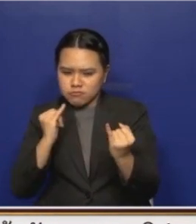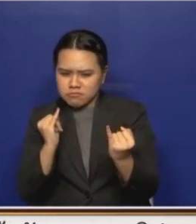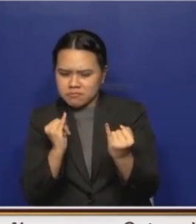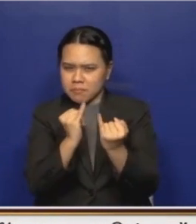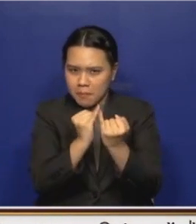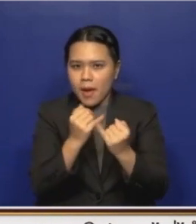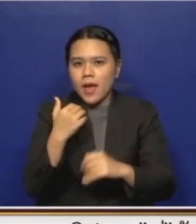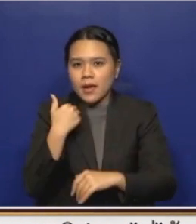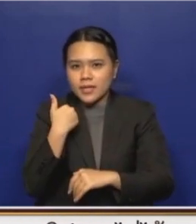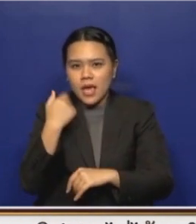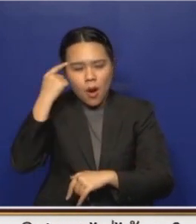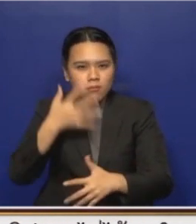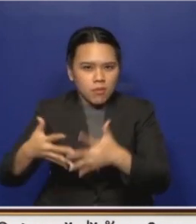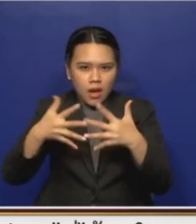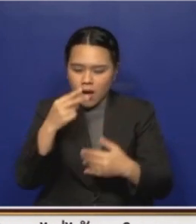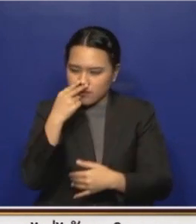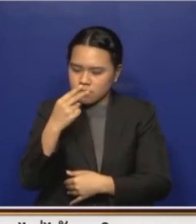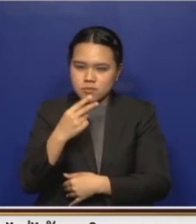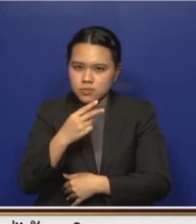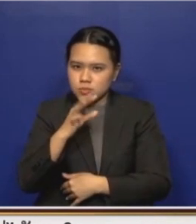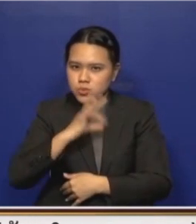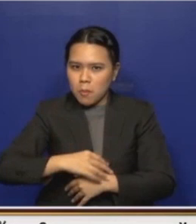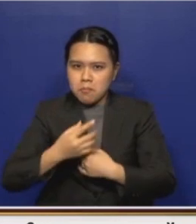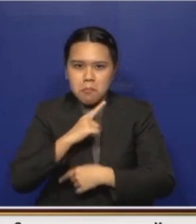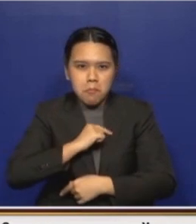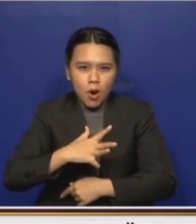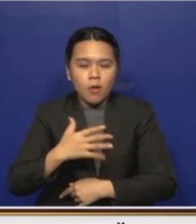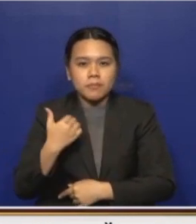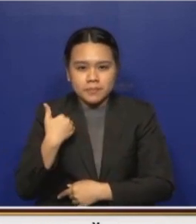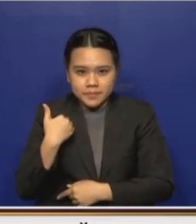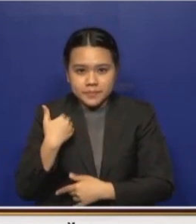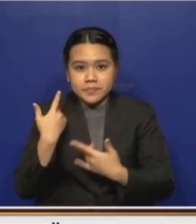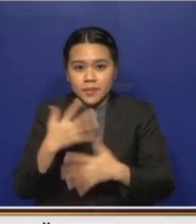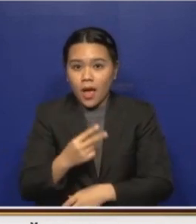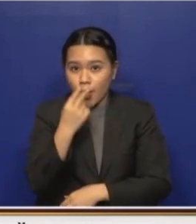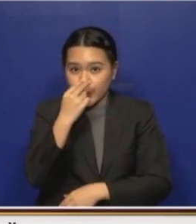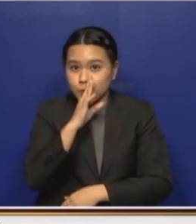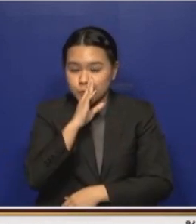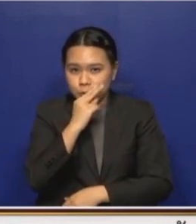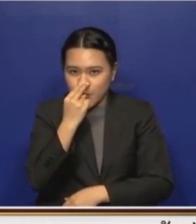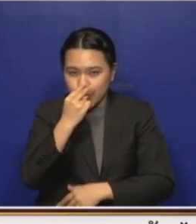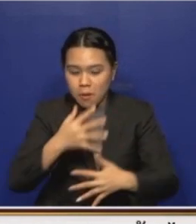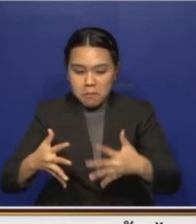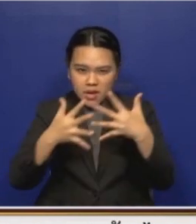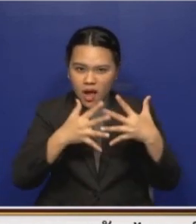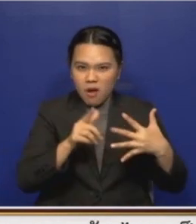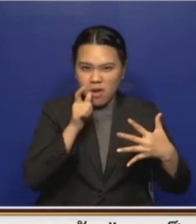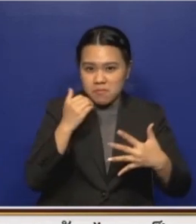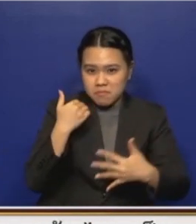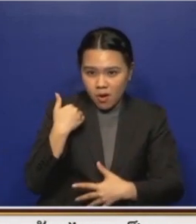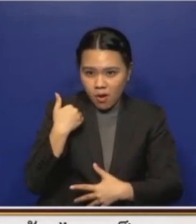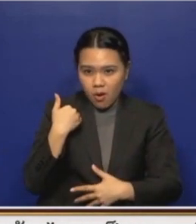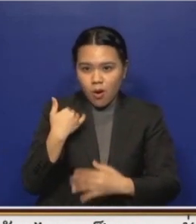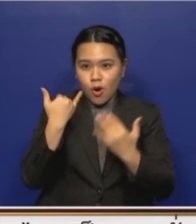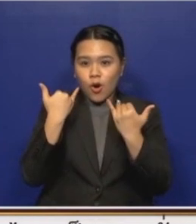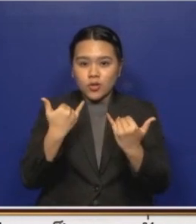อเมริกันจะมายิ่งใหญ่อะไรนักหนาเหรออ่ะสำหรับคนทางบ้านที่ยังไม่รู้เรื่องเลยนะฮะผมย้ำนะฮะสอส